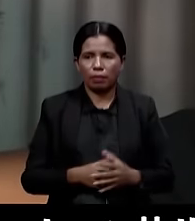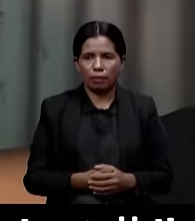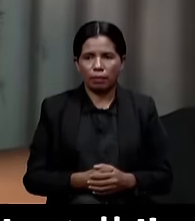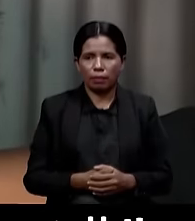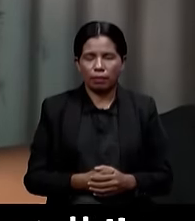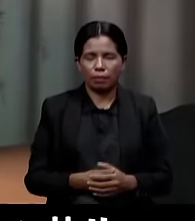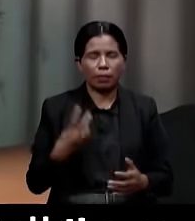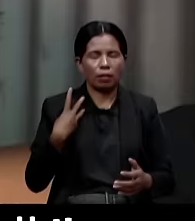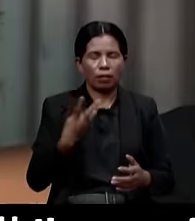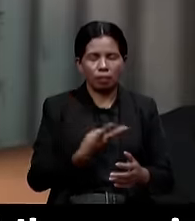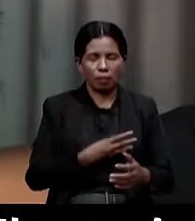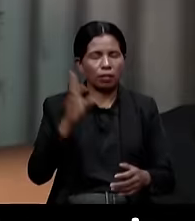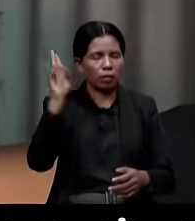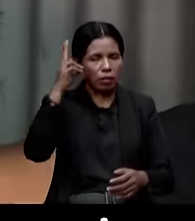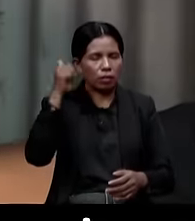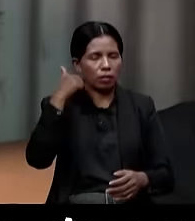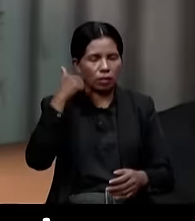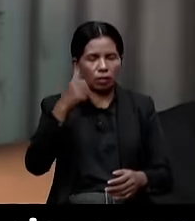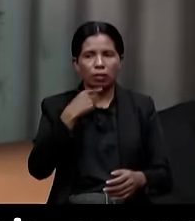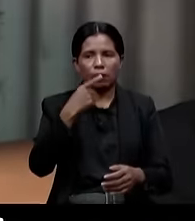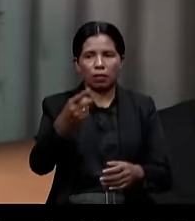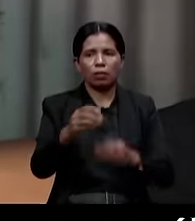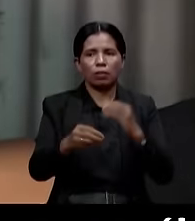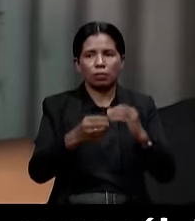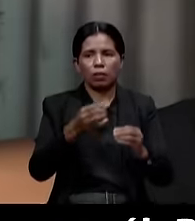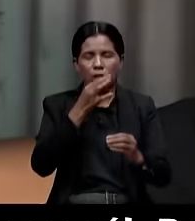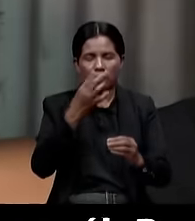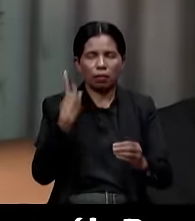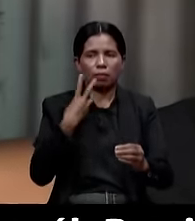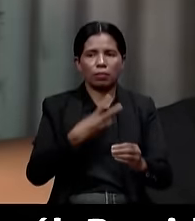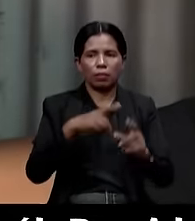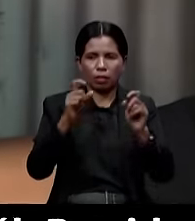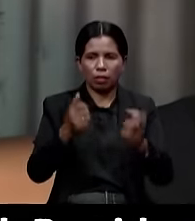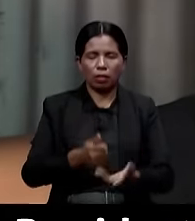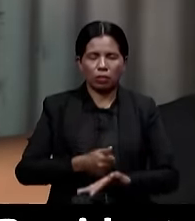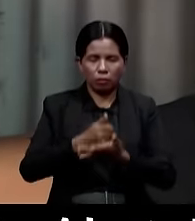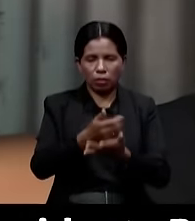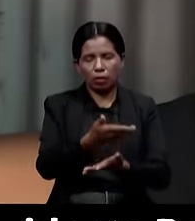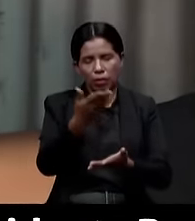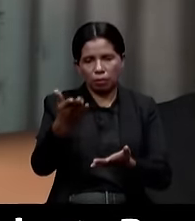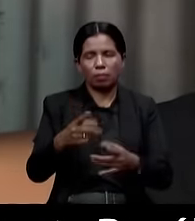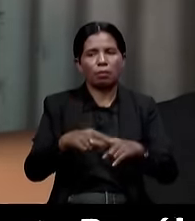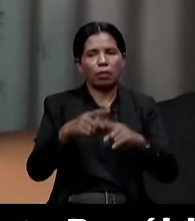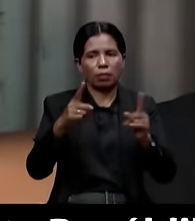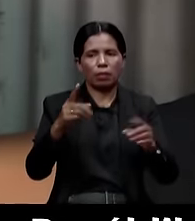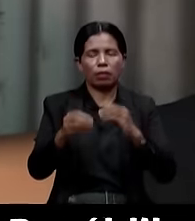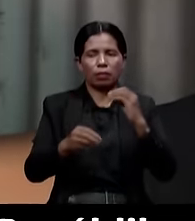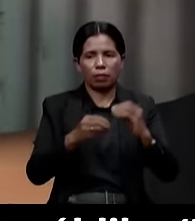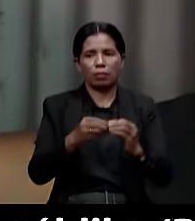Kora pergi, kwa pergi, mos. Sadeha, kona bahan, ambisa salah falta ba ima, kona ba